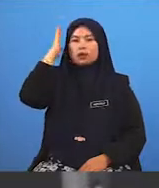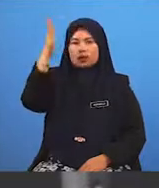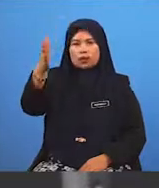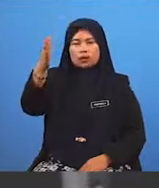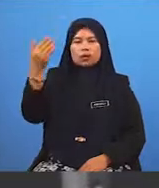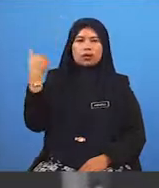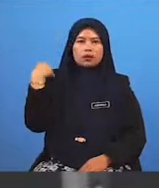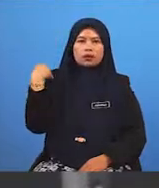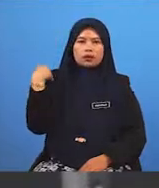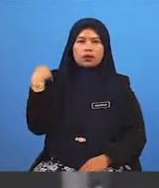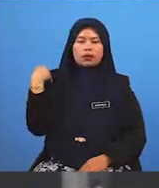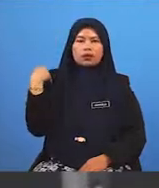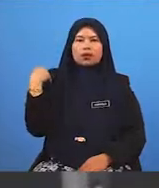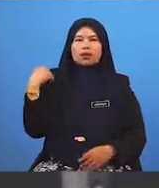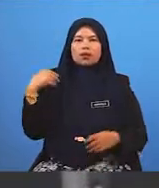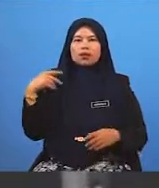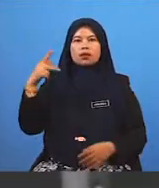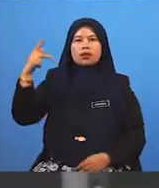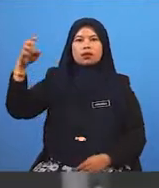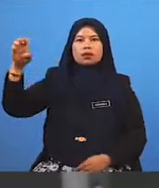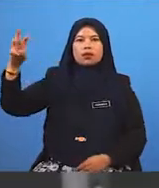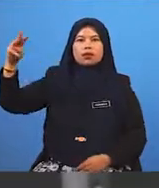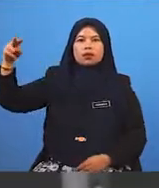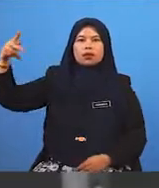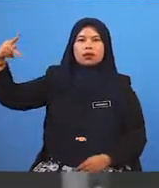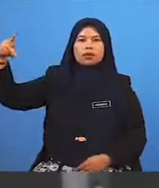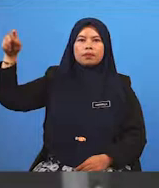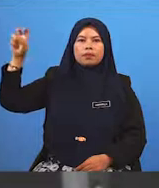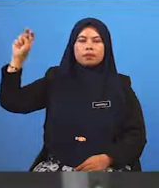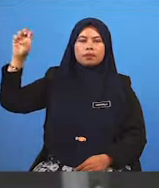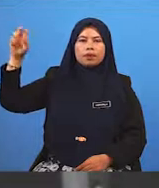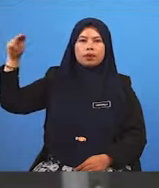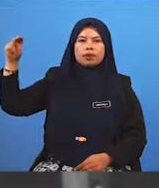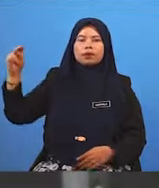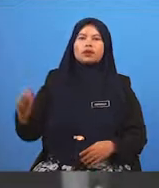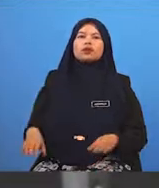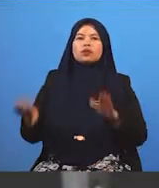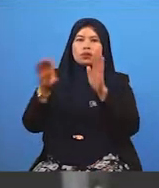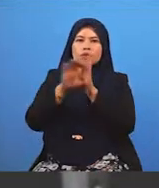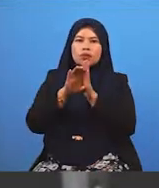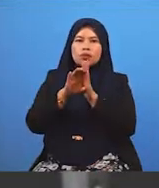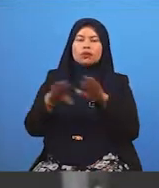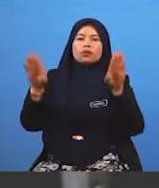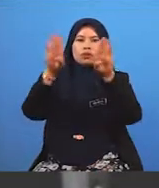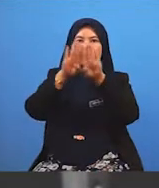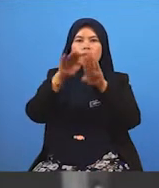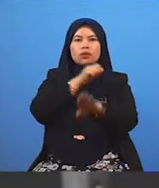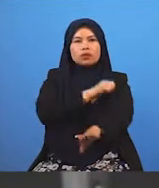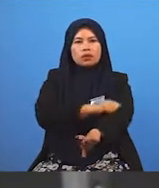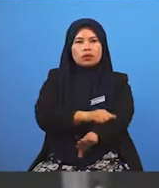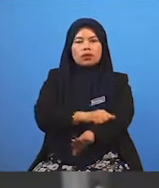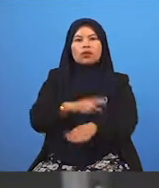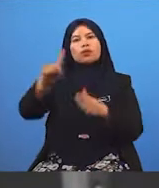kalangan masyarakat seperti kempen menutup aurat dan bulan penghayatan solat. Yang